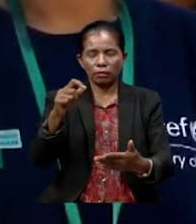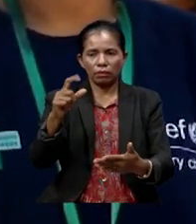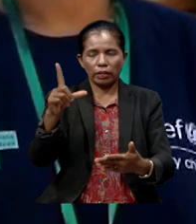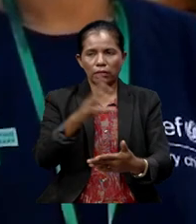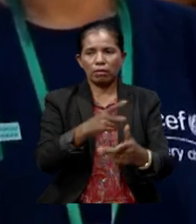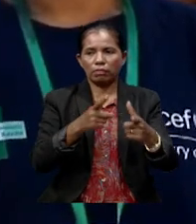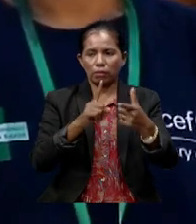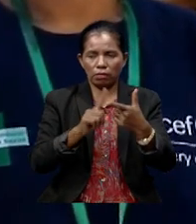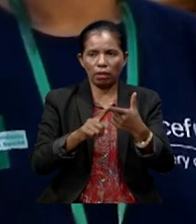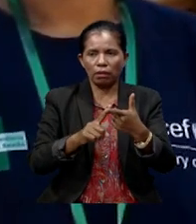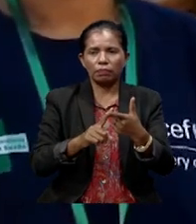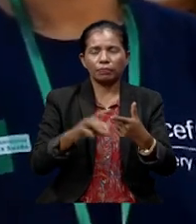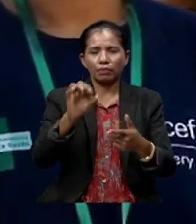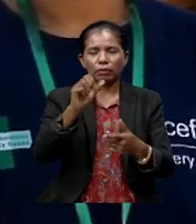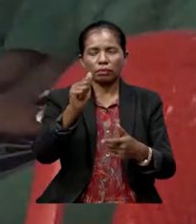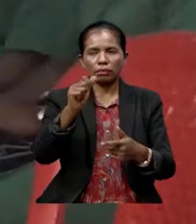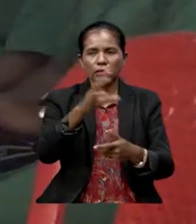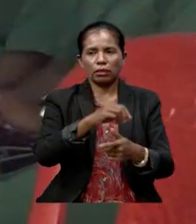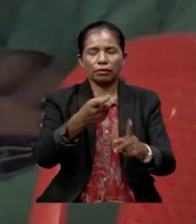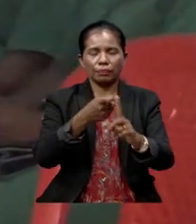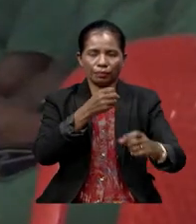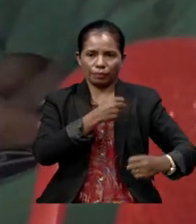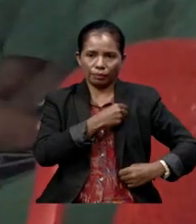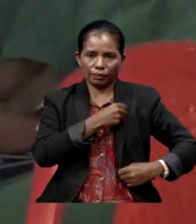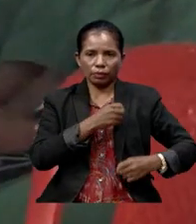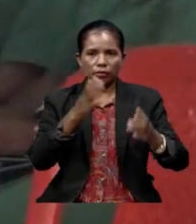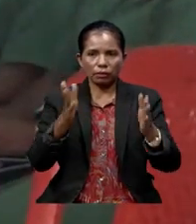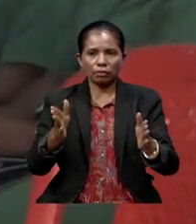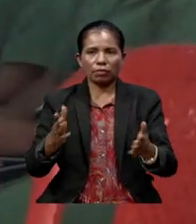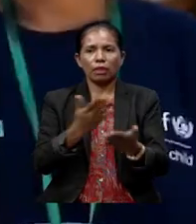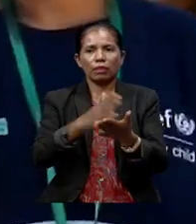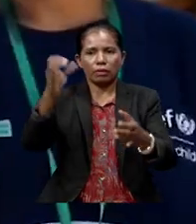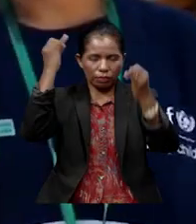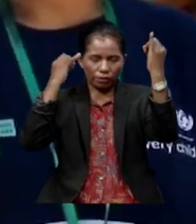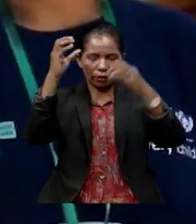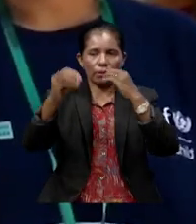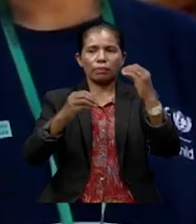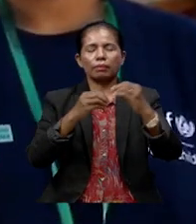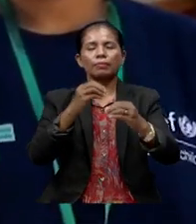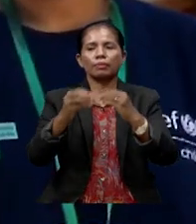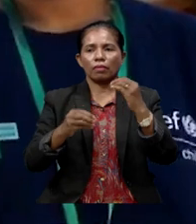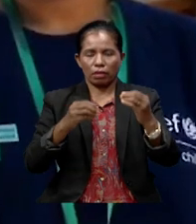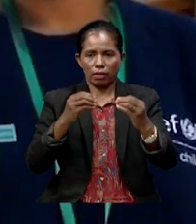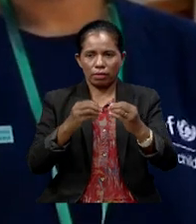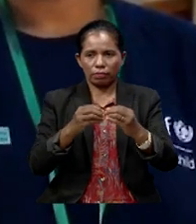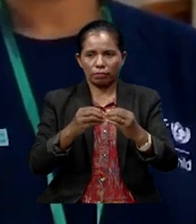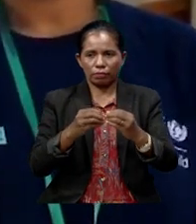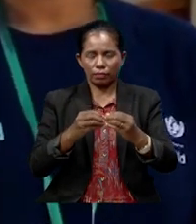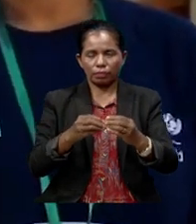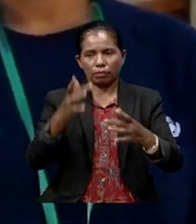iha kipa afama kabe musi forsa sira atu di pahai informasaun video ba kona ba